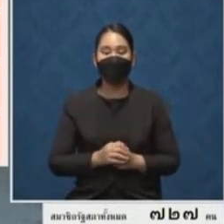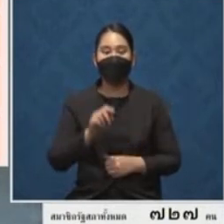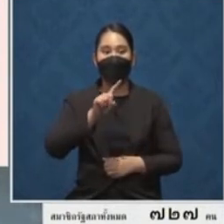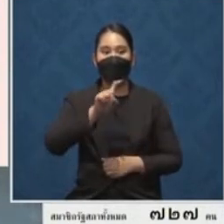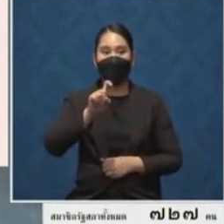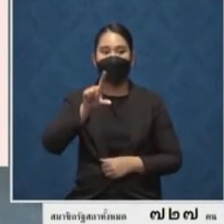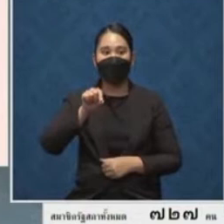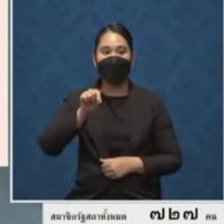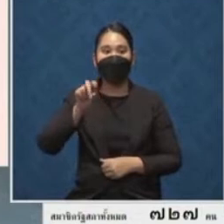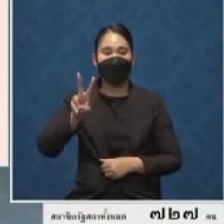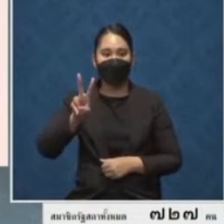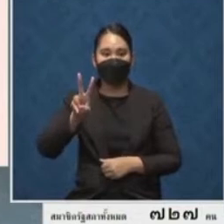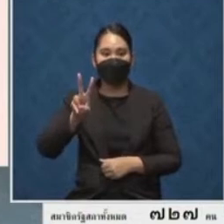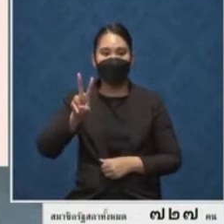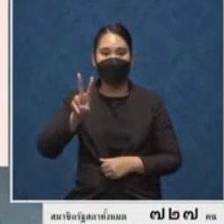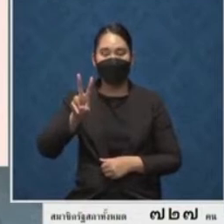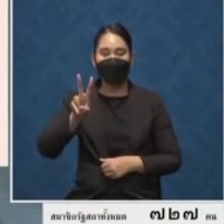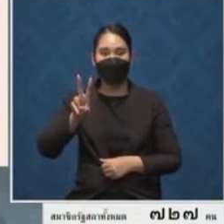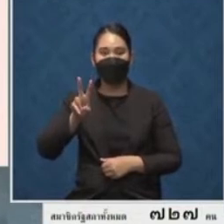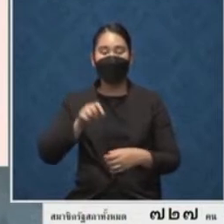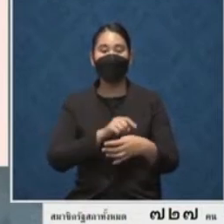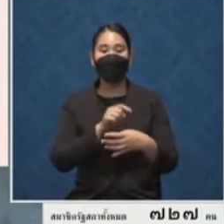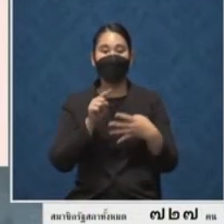122นายชัชวาลคงอุดม